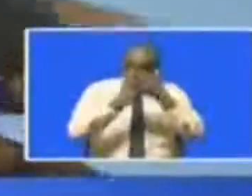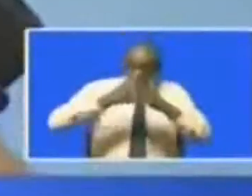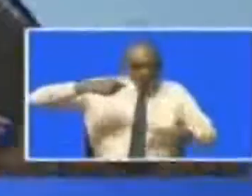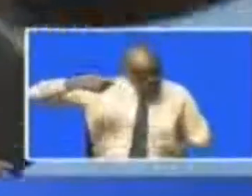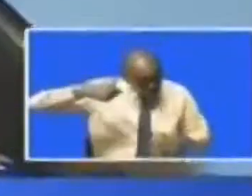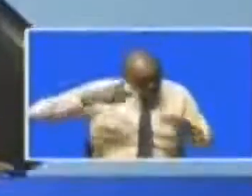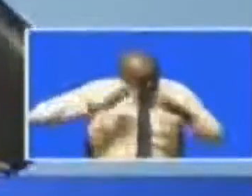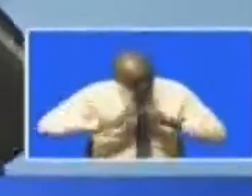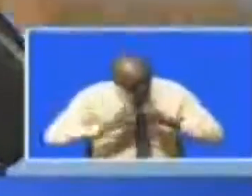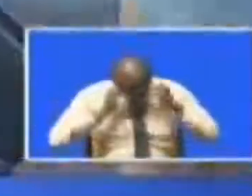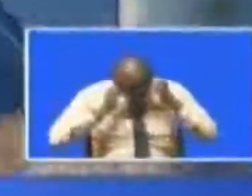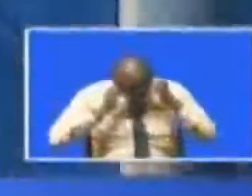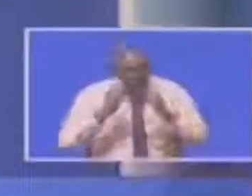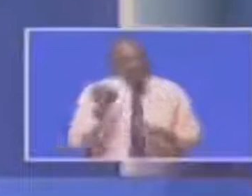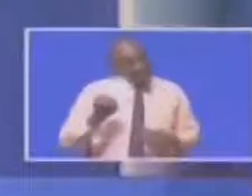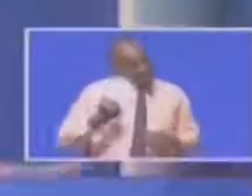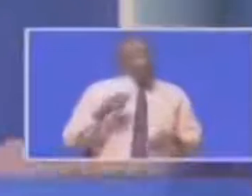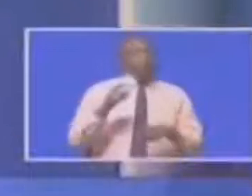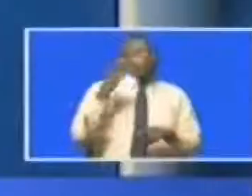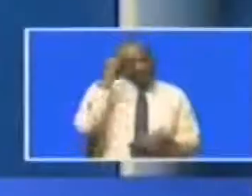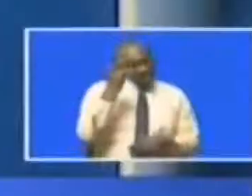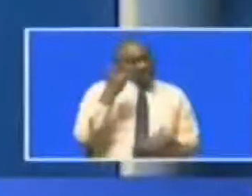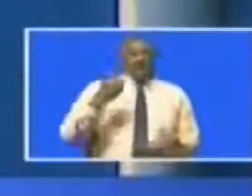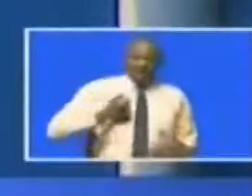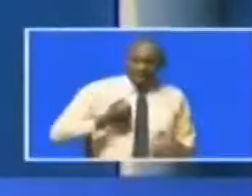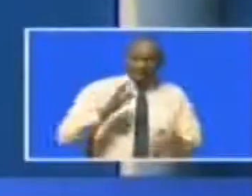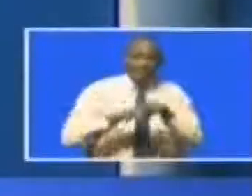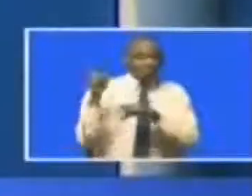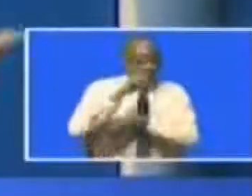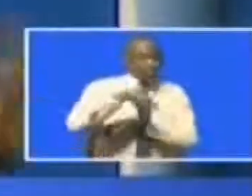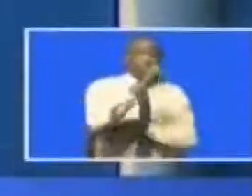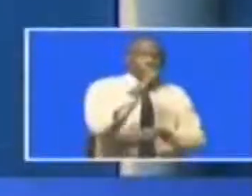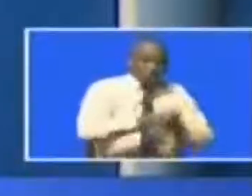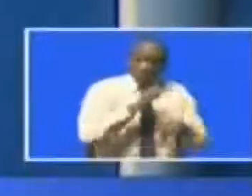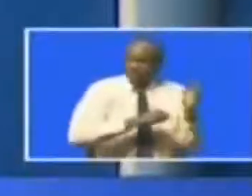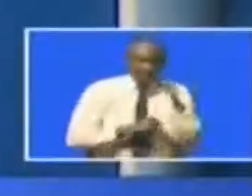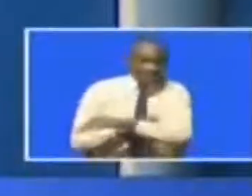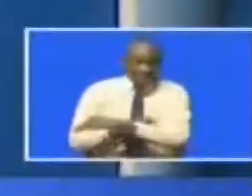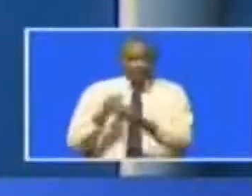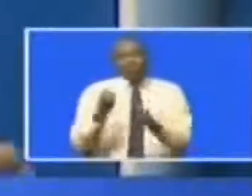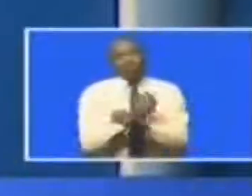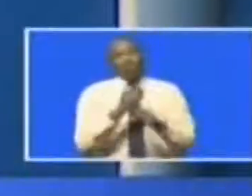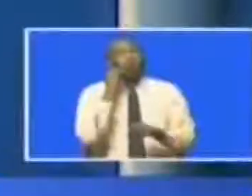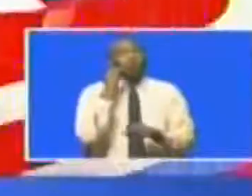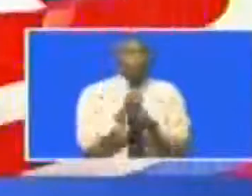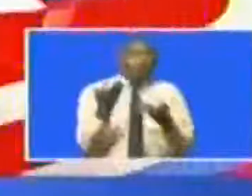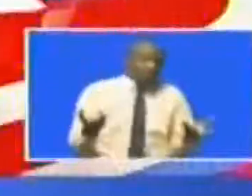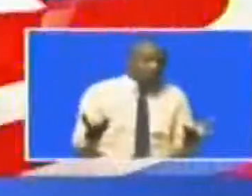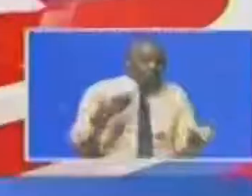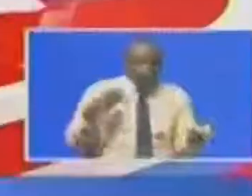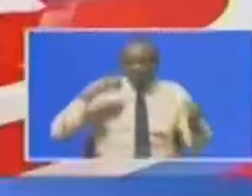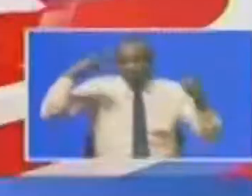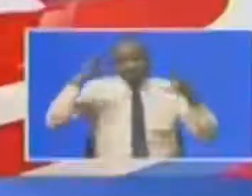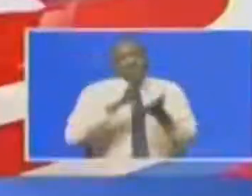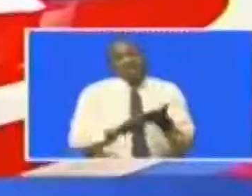tuligundua kwamba msichana anaenda shule during the day, lakini anaporudi jioni hawezi soma kwa sababu